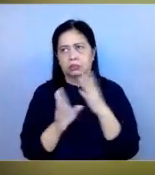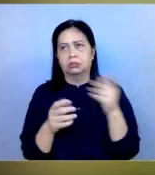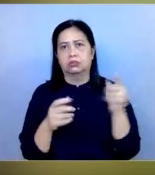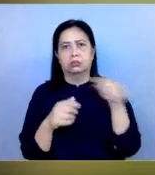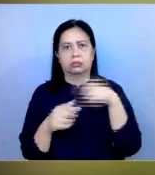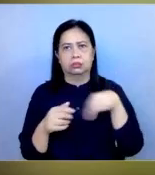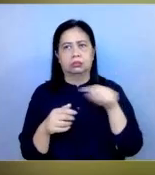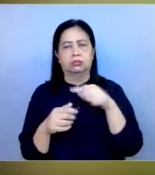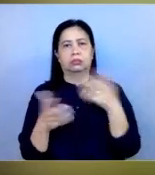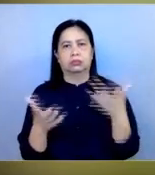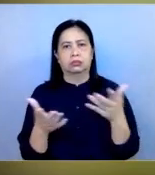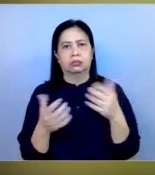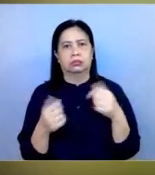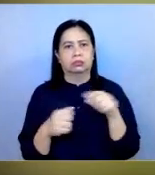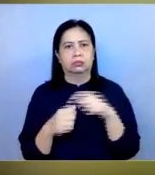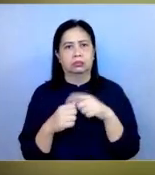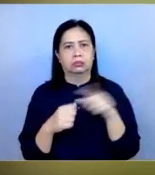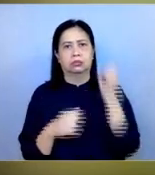the camp of Sara Duterte